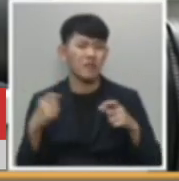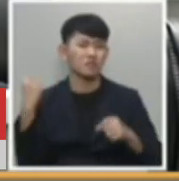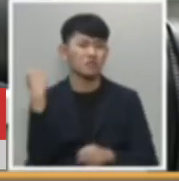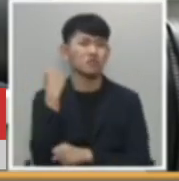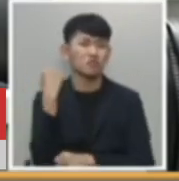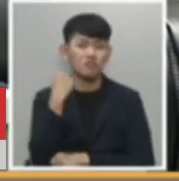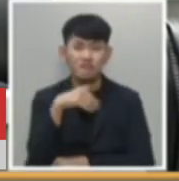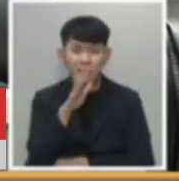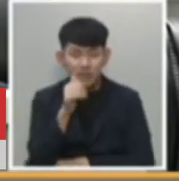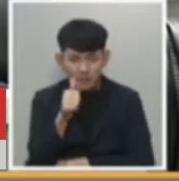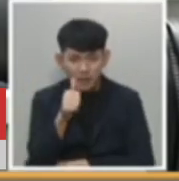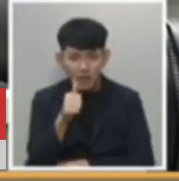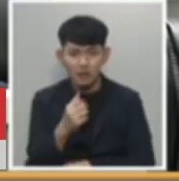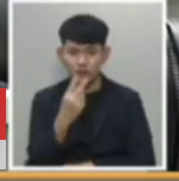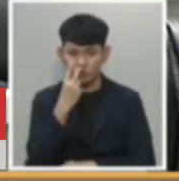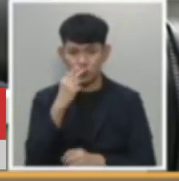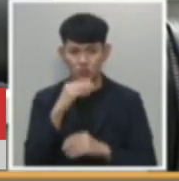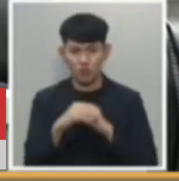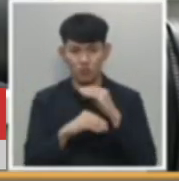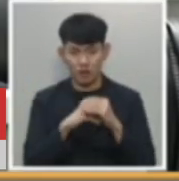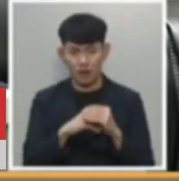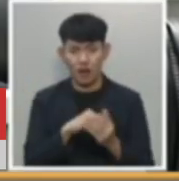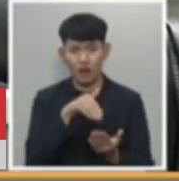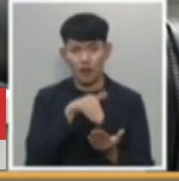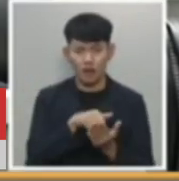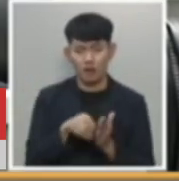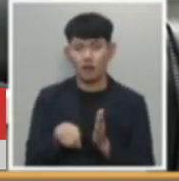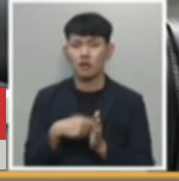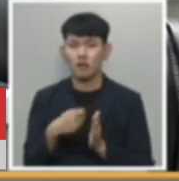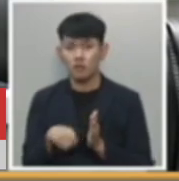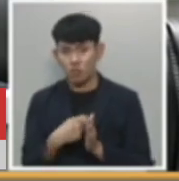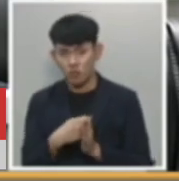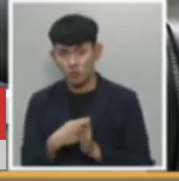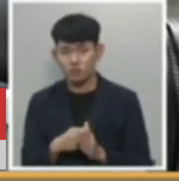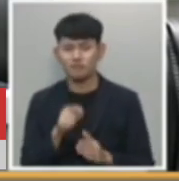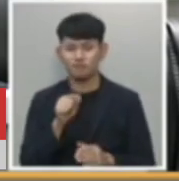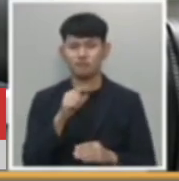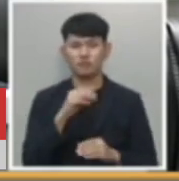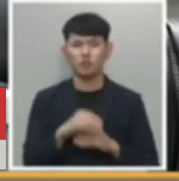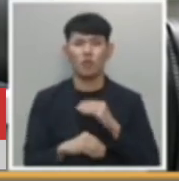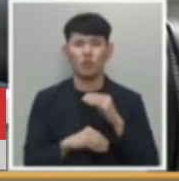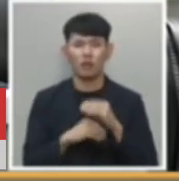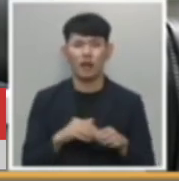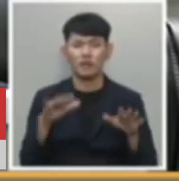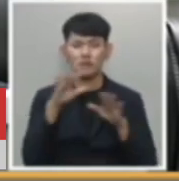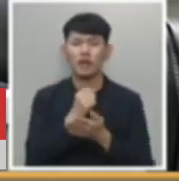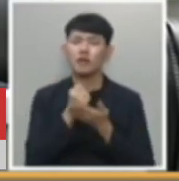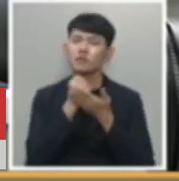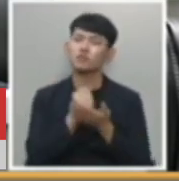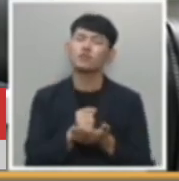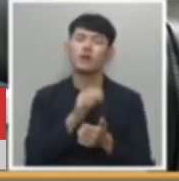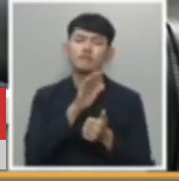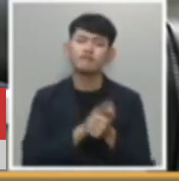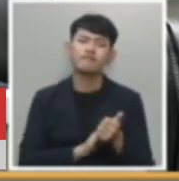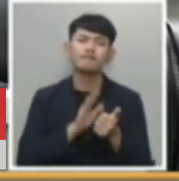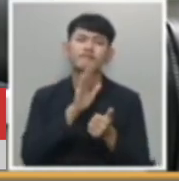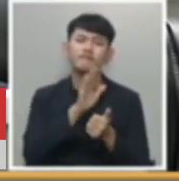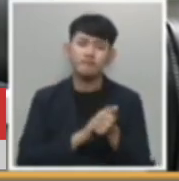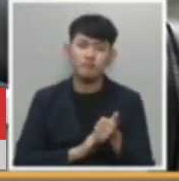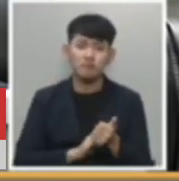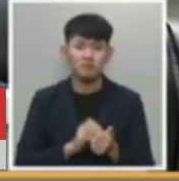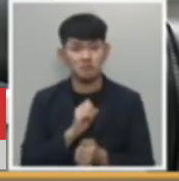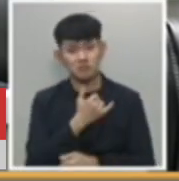อันนี้ท่านดูโครงการดีๆหลักการและเหตุผลโครงการนี้เป็นโครงการเมตตาอาทรบางโรงบอกประมู